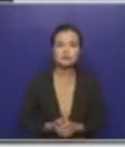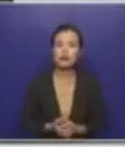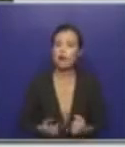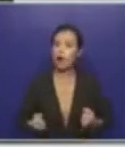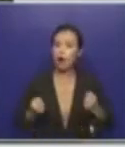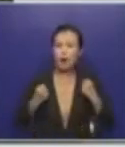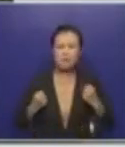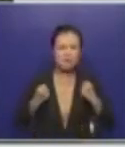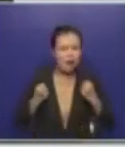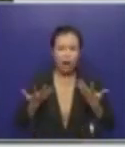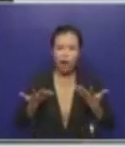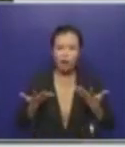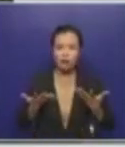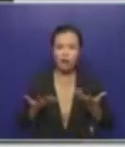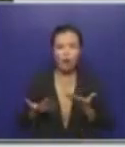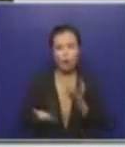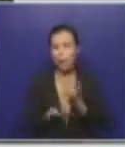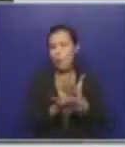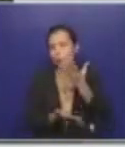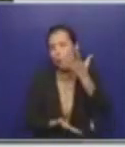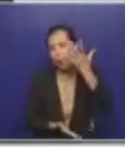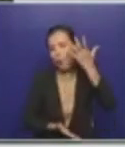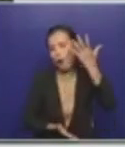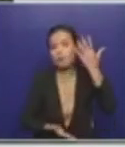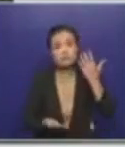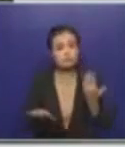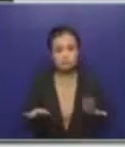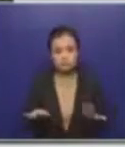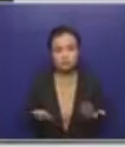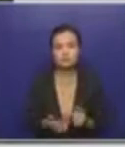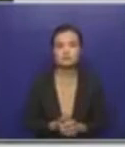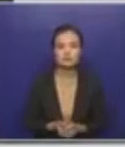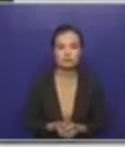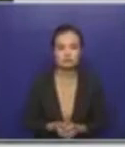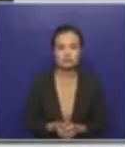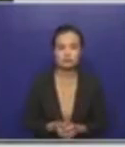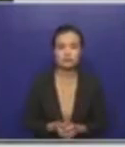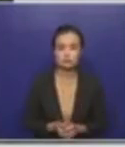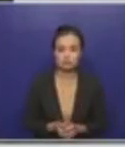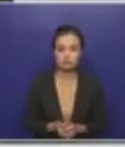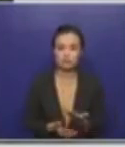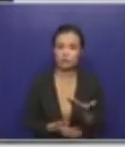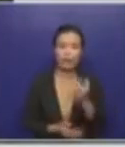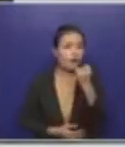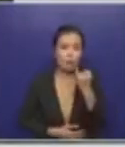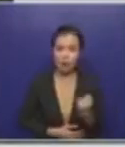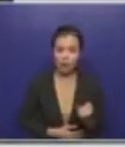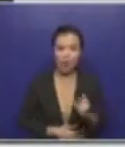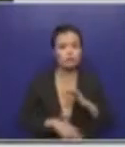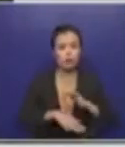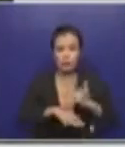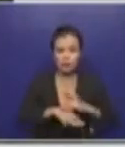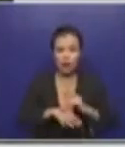จล้นฟ้าไม่มีคุณจะมีทรัพย์สินรวยล้นประเทศแค่ไหนยังไงท้ายที่สุดคุณก็แพ้กับธรรมชาติ